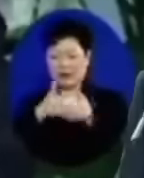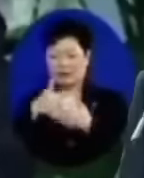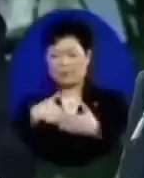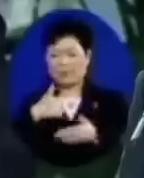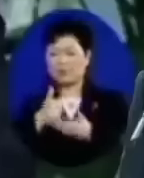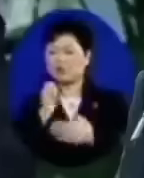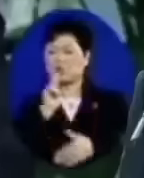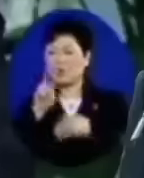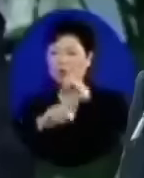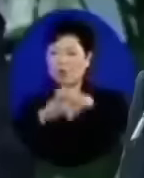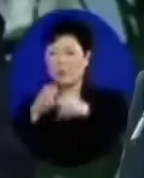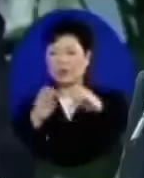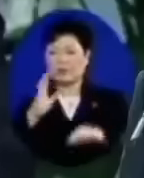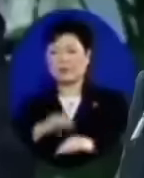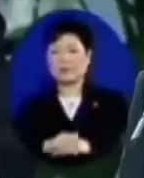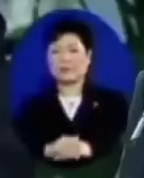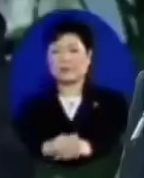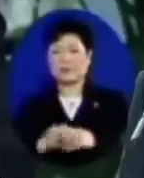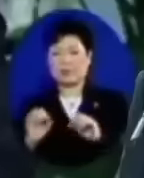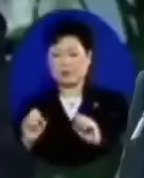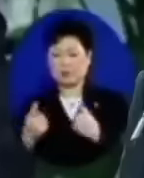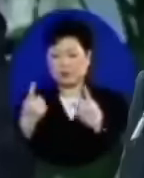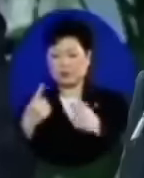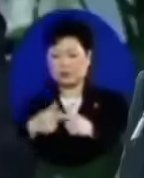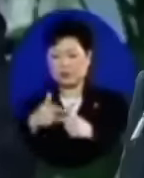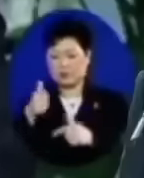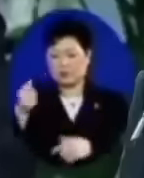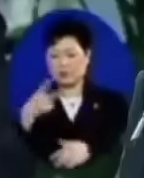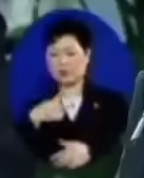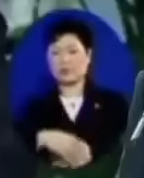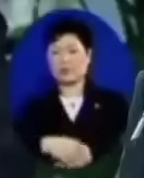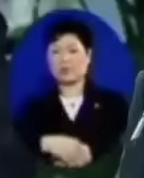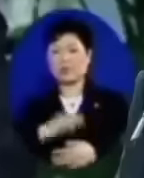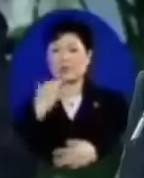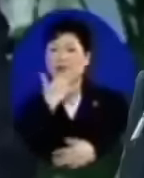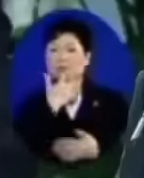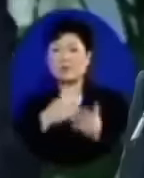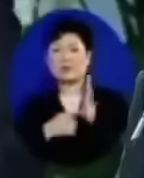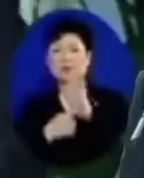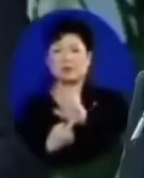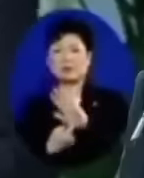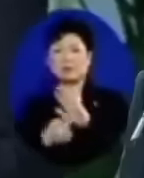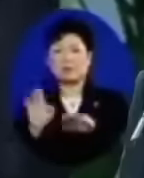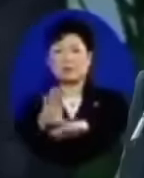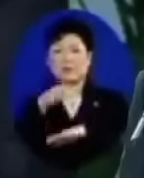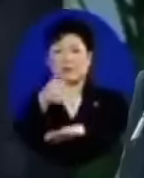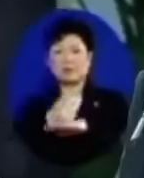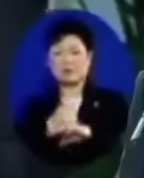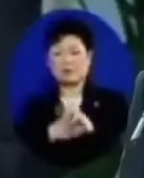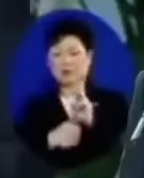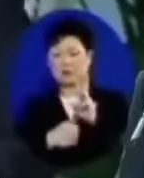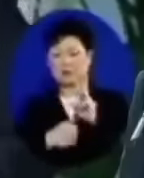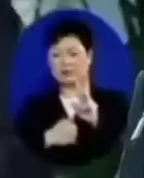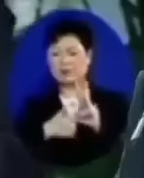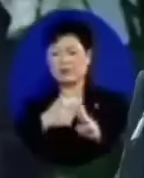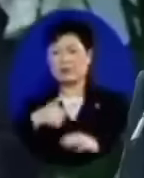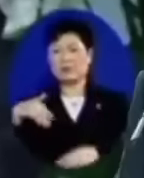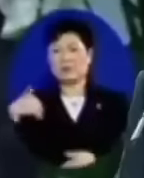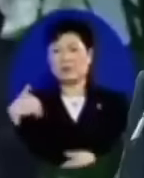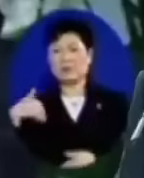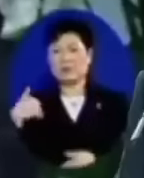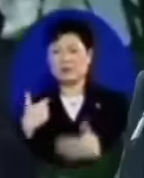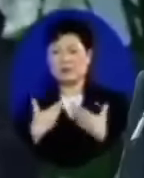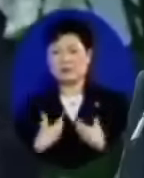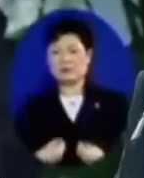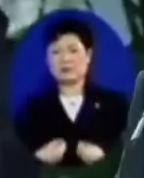된 것입니다. 그와 동시에 예수님은 또 베드로에게 나타나셨습니다. 그리스도를 세 번이나 부인하고 좌절과